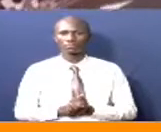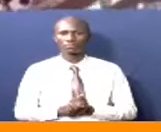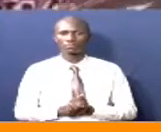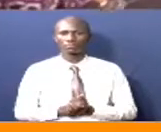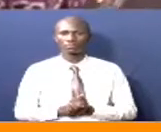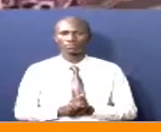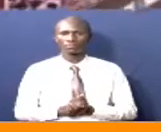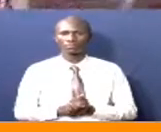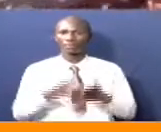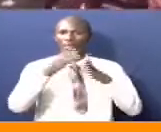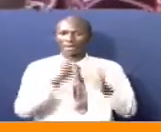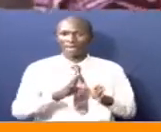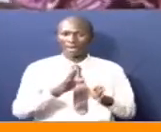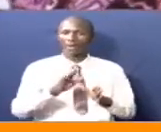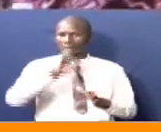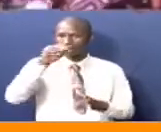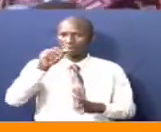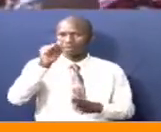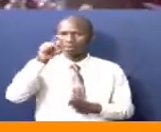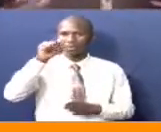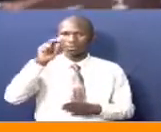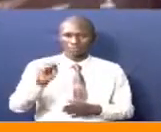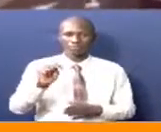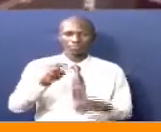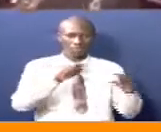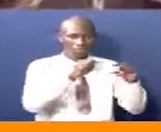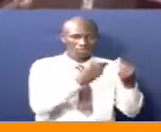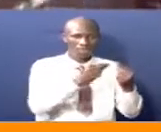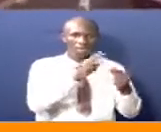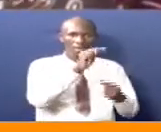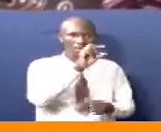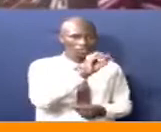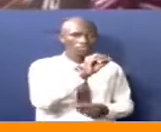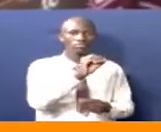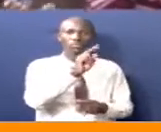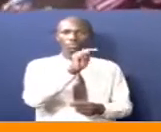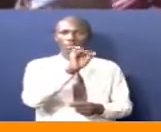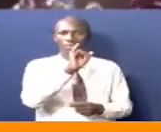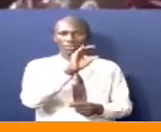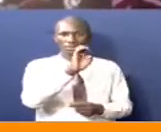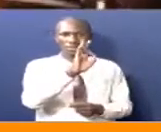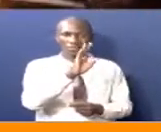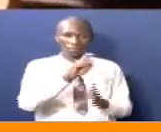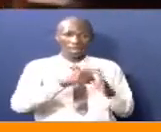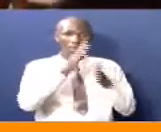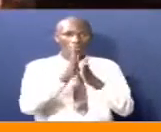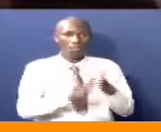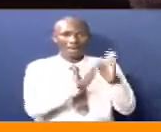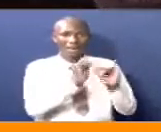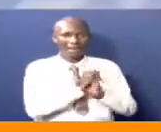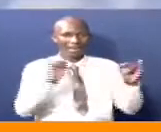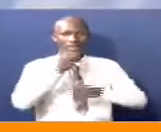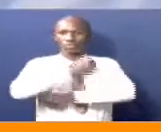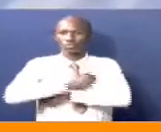Ambasanda wandi ya Japan va Kenya ori Rioch na ikundite ya kiselikali ya UNICEF ni mambise wala ni waku ikithia udheuma skulu